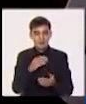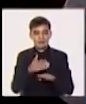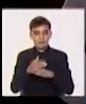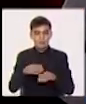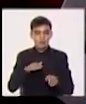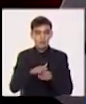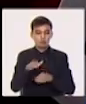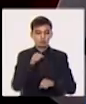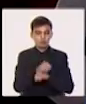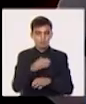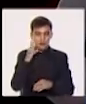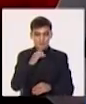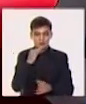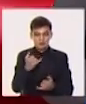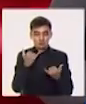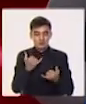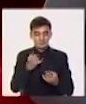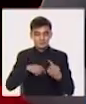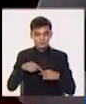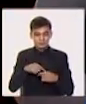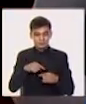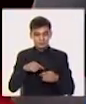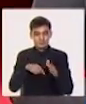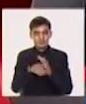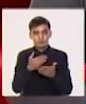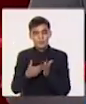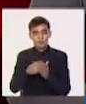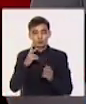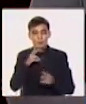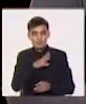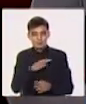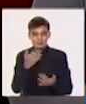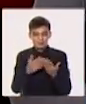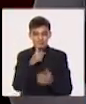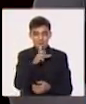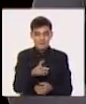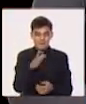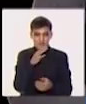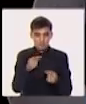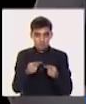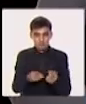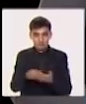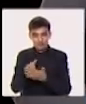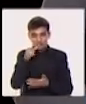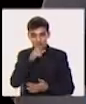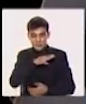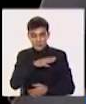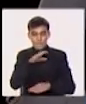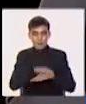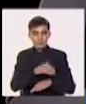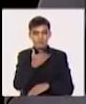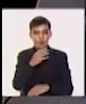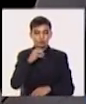мүмкін. Сонда яқы бізге бүгін сұхбат берген сарапшылар, егер борышкер уақытында несиесін төлей алмаған жағдайда банк ол кісінің